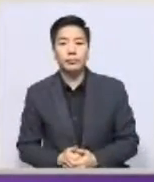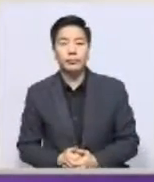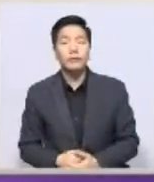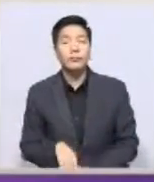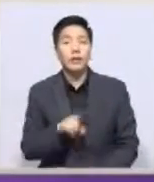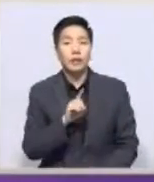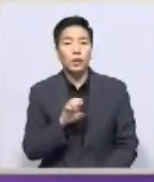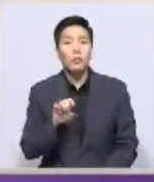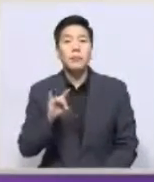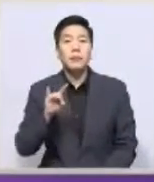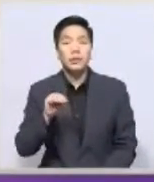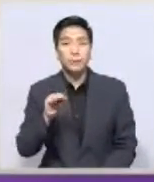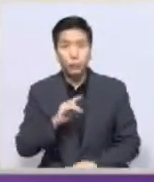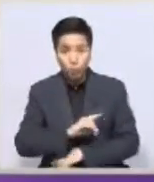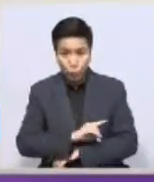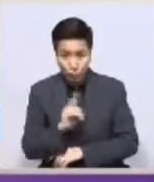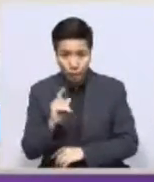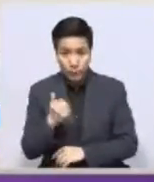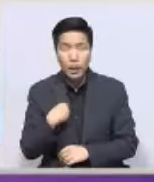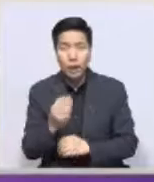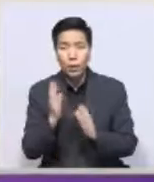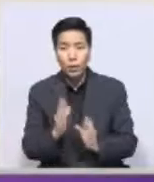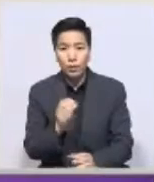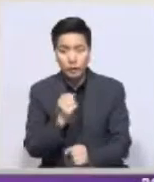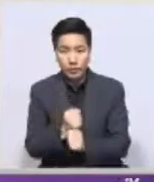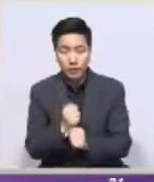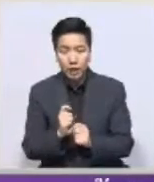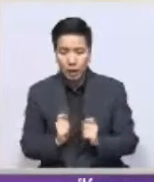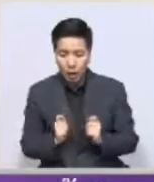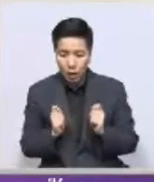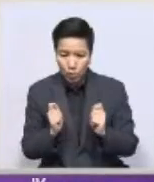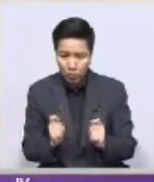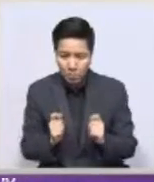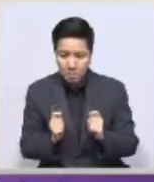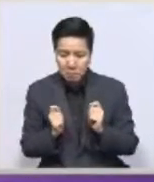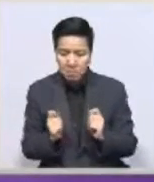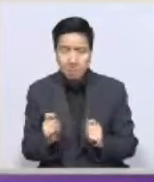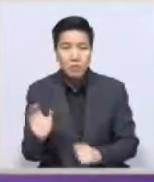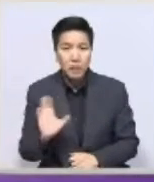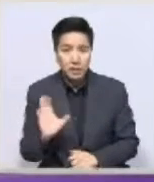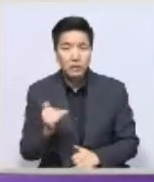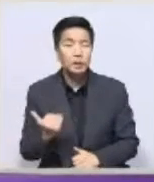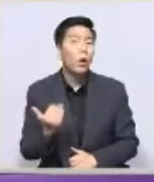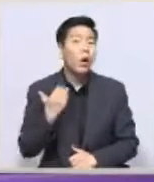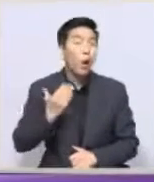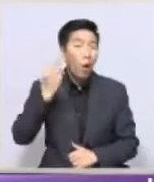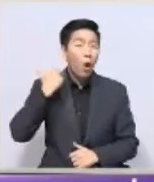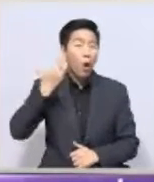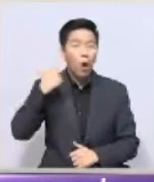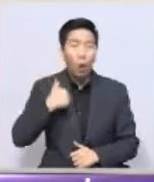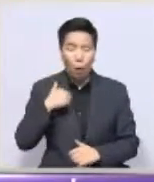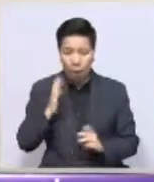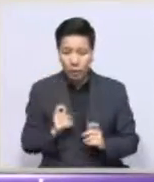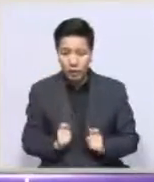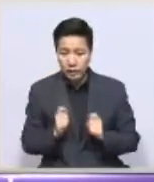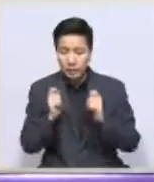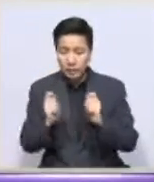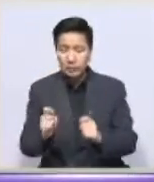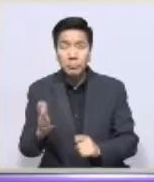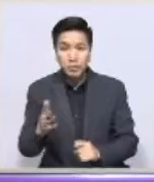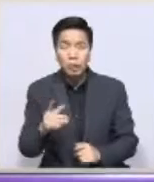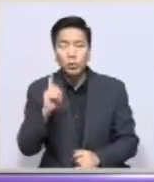180วันที่ให้เจ้าหน้าที่เนี่ยจะพิจารณาว่าอนุญาตหรือไม่อนุญาตคือของเดิมเนี่ยคนที่ไม่รับอนุญาตเนี่ยจะ